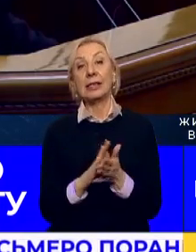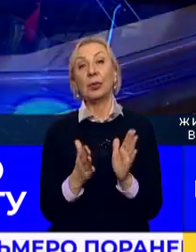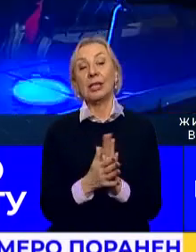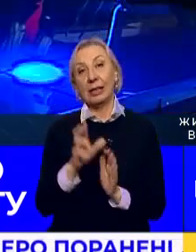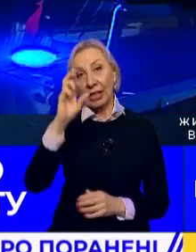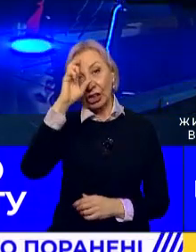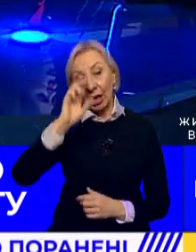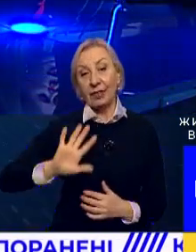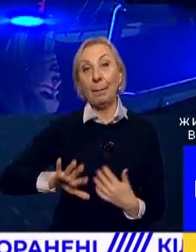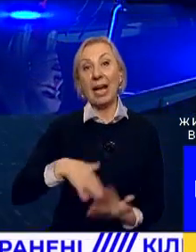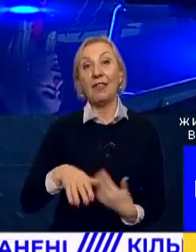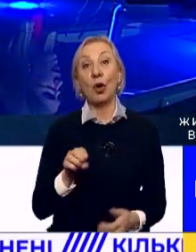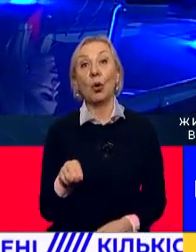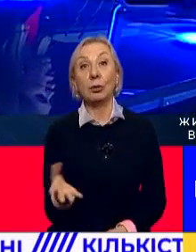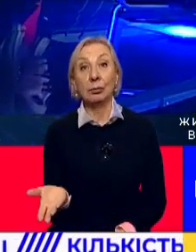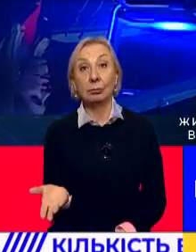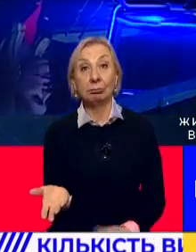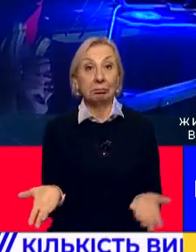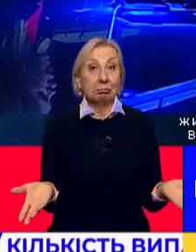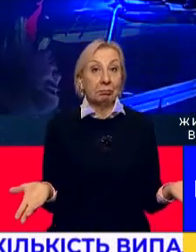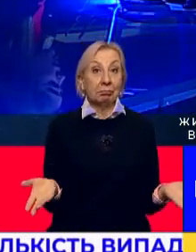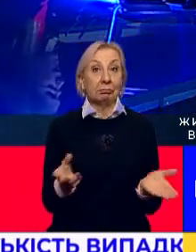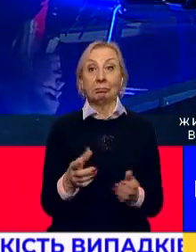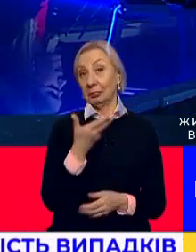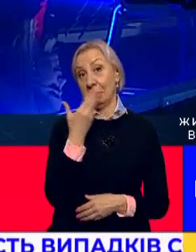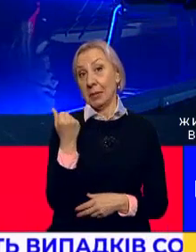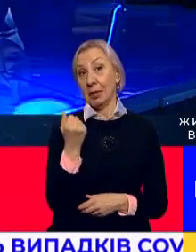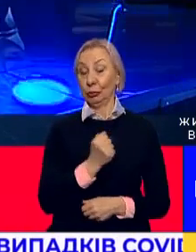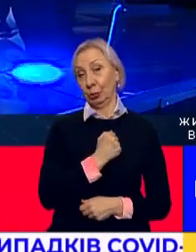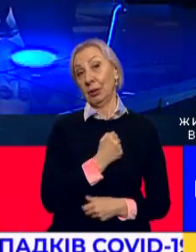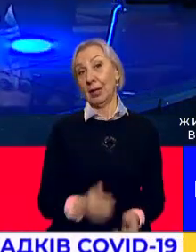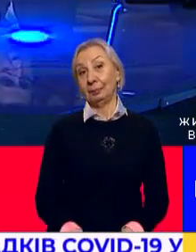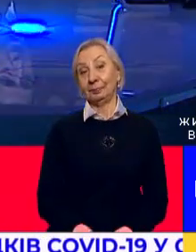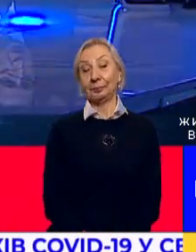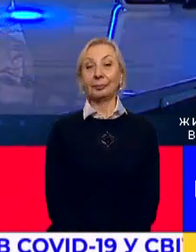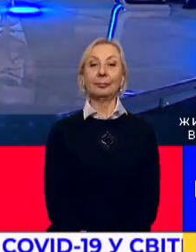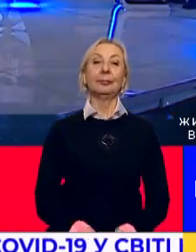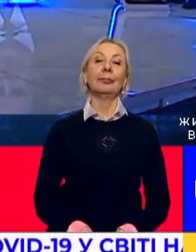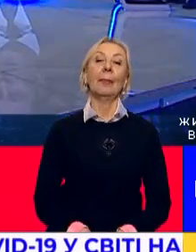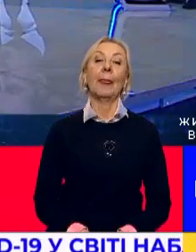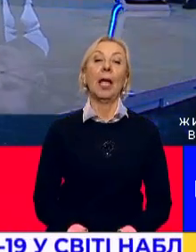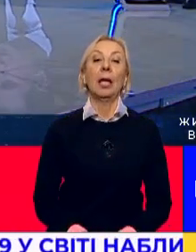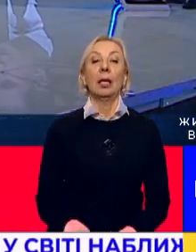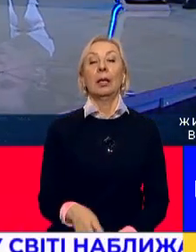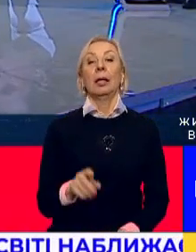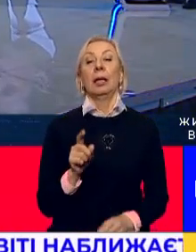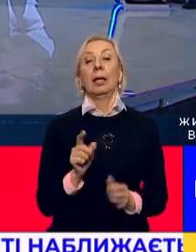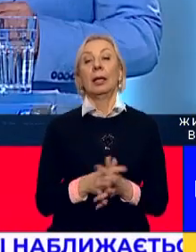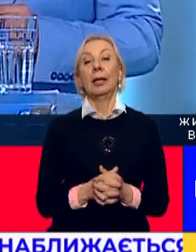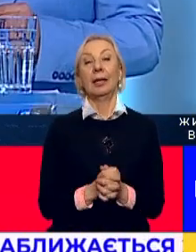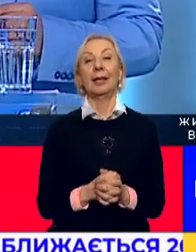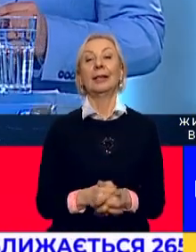державному перевороту? Ми ні слова про це не почули. А шкода. Я додам, що портал «Слово і